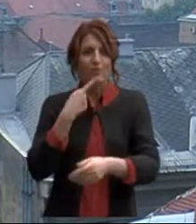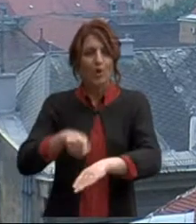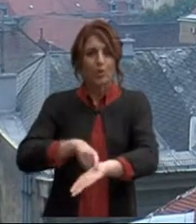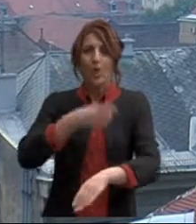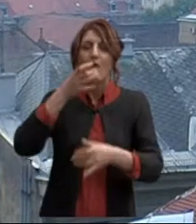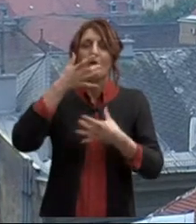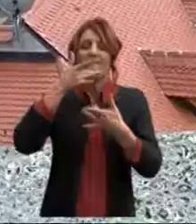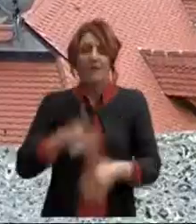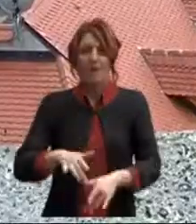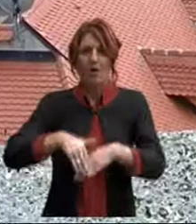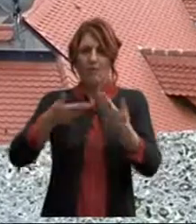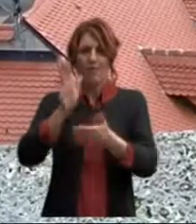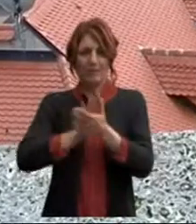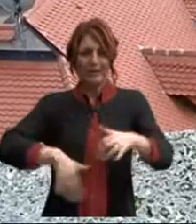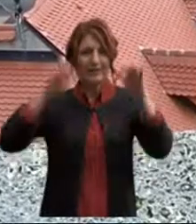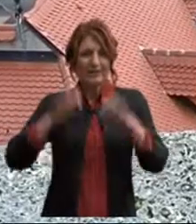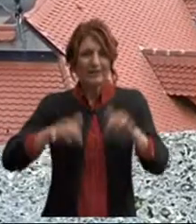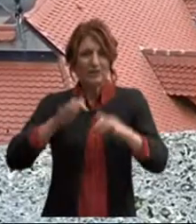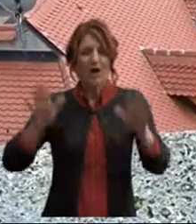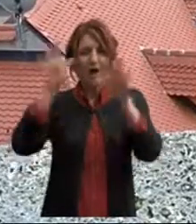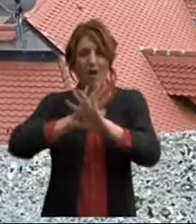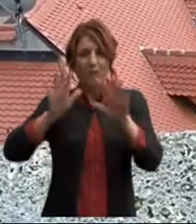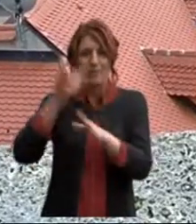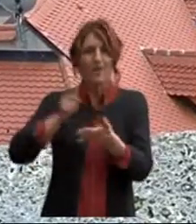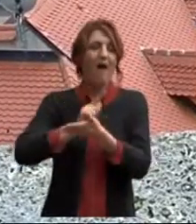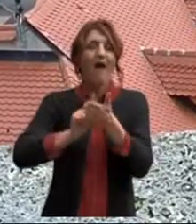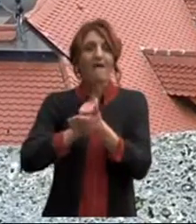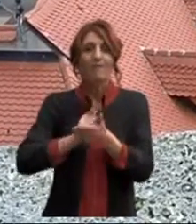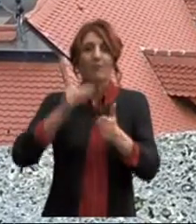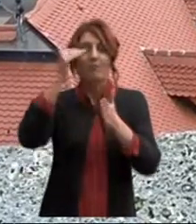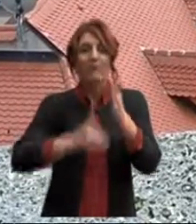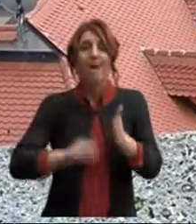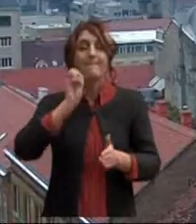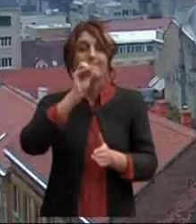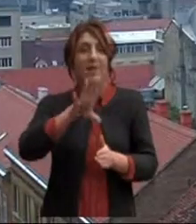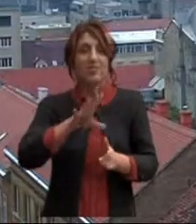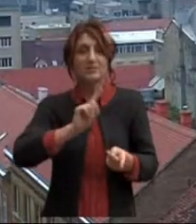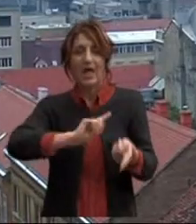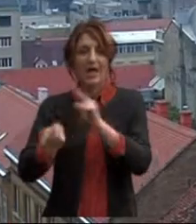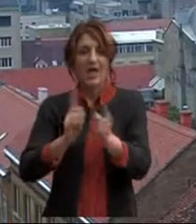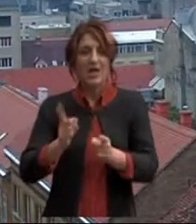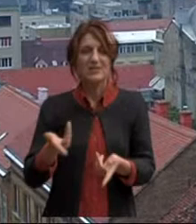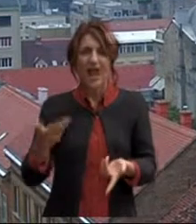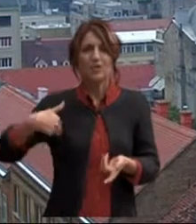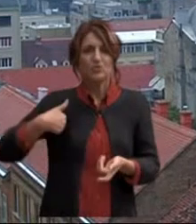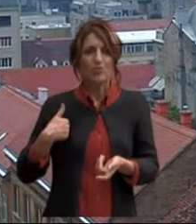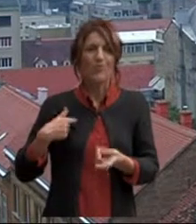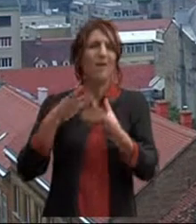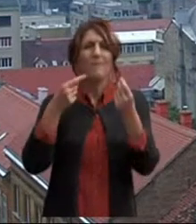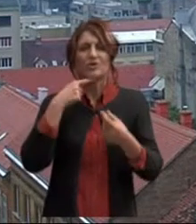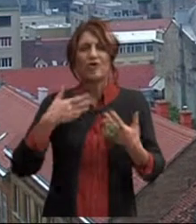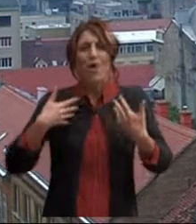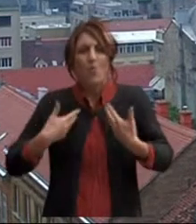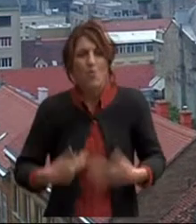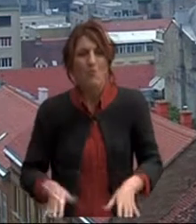dane zamijeni kišovito i tmurno vrijeme, a temperatura se zna spustiti i do 15 stupnjeva, velik broj građana se žali na umor,